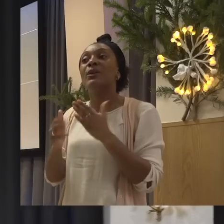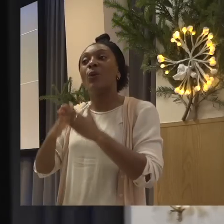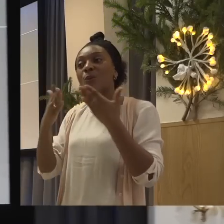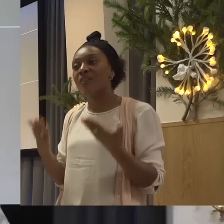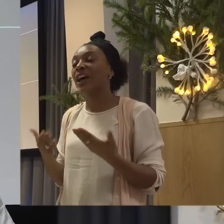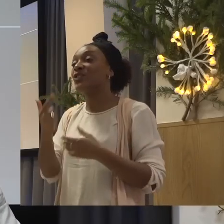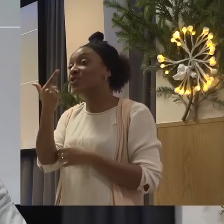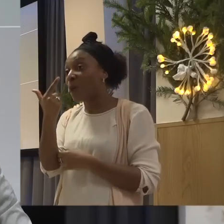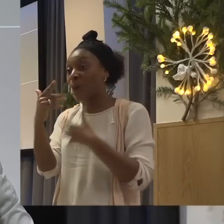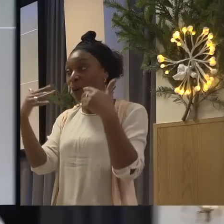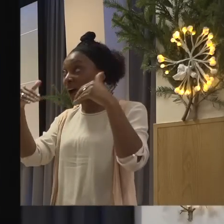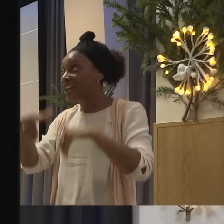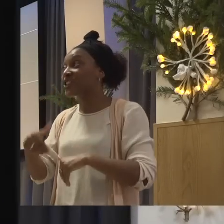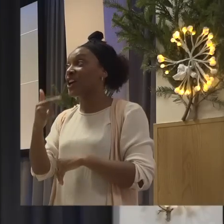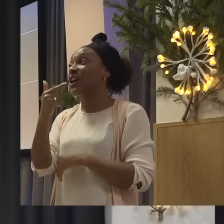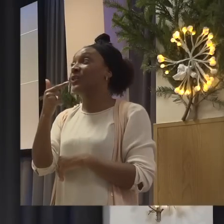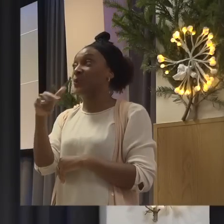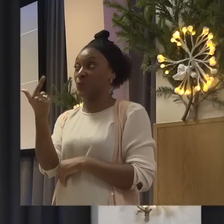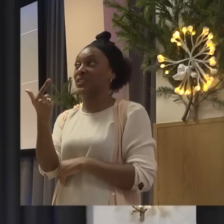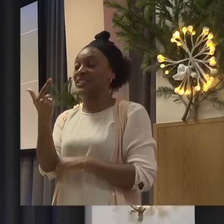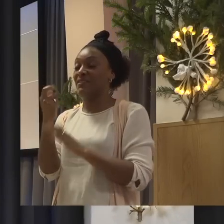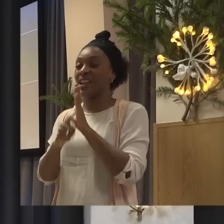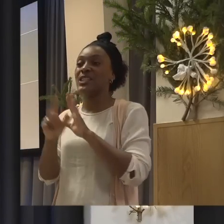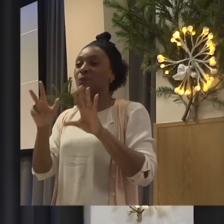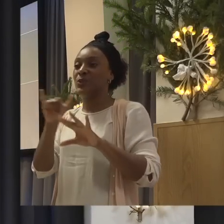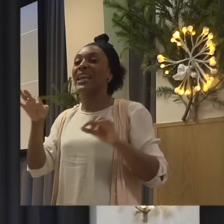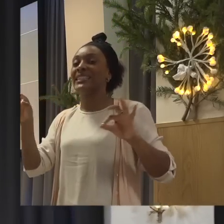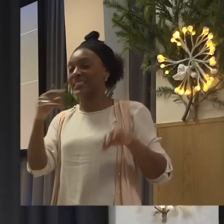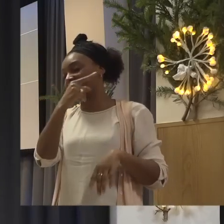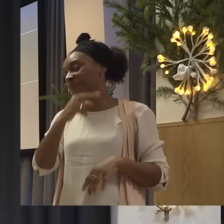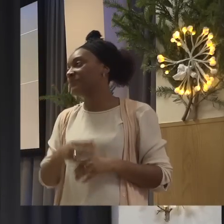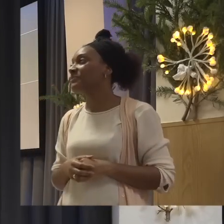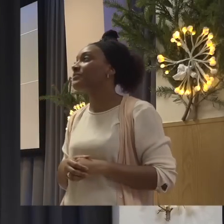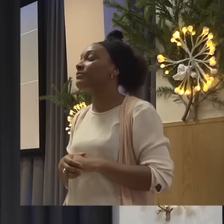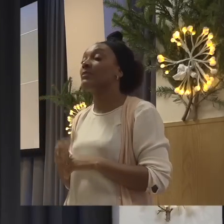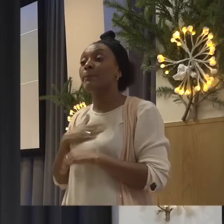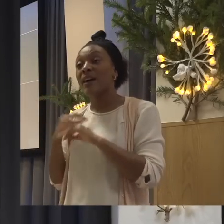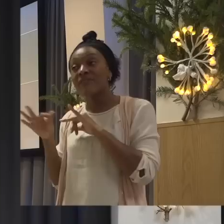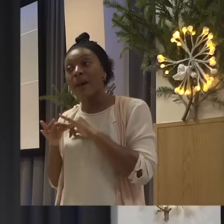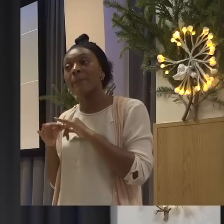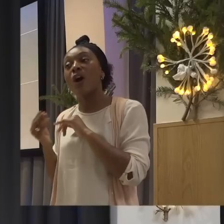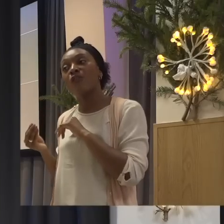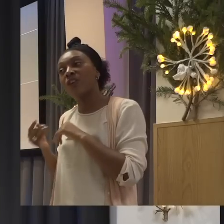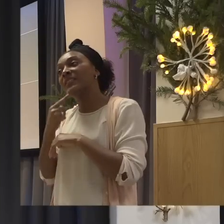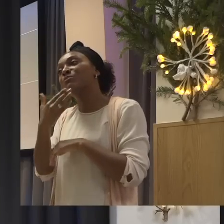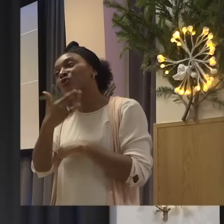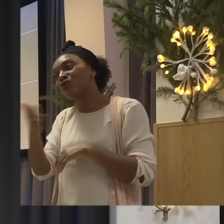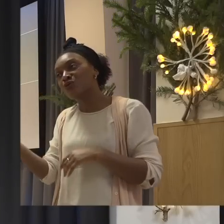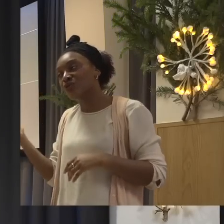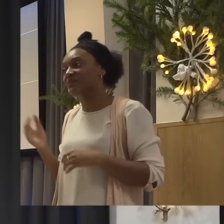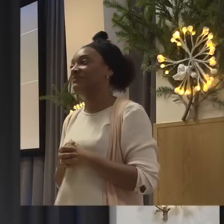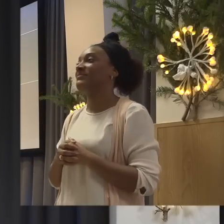2 Corinthiens, chapitre 12, versets 8 à 10. Sylvie et les enfants vous disent bonjour. Les adolescents